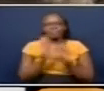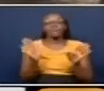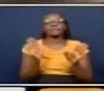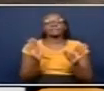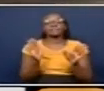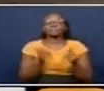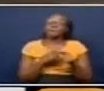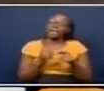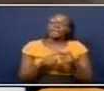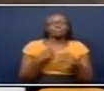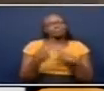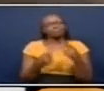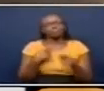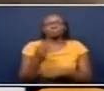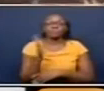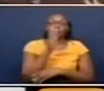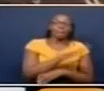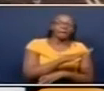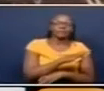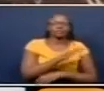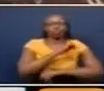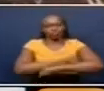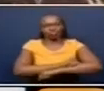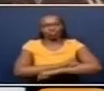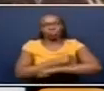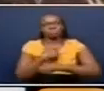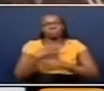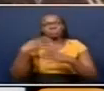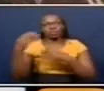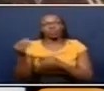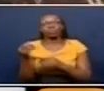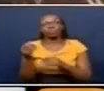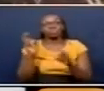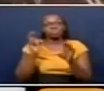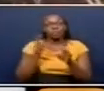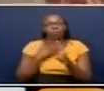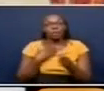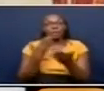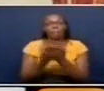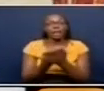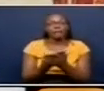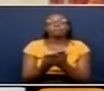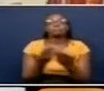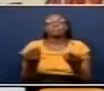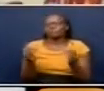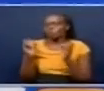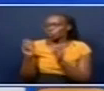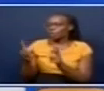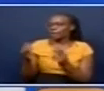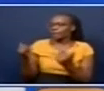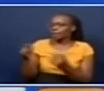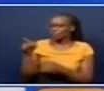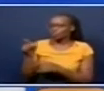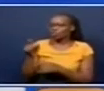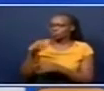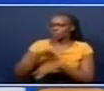nikaenda, nikaenda kusoma, nikaenda huko wakikataa. Leo umepata shahada ya uzamili, unahisi